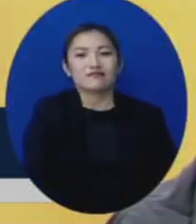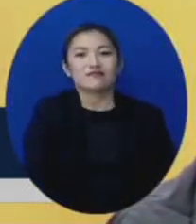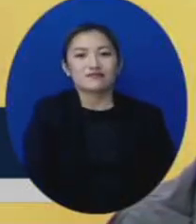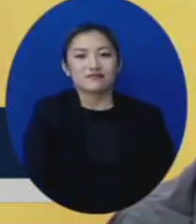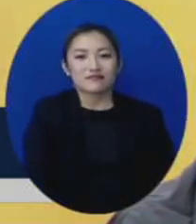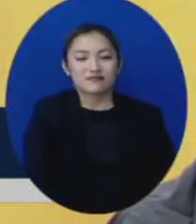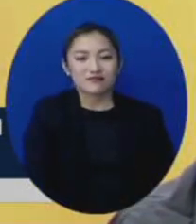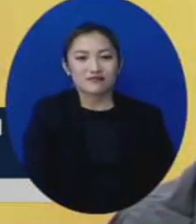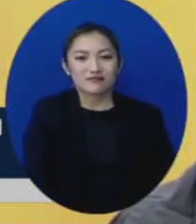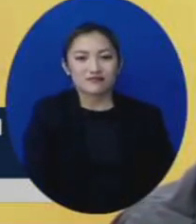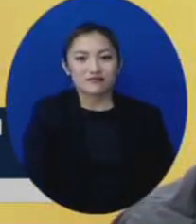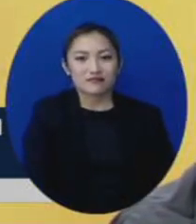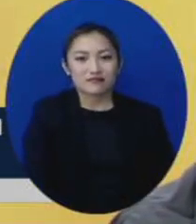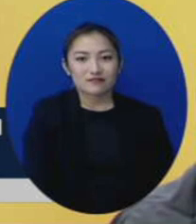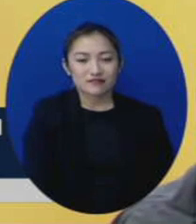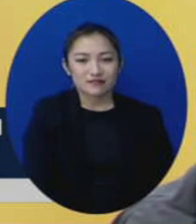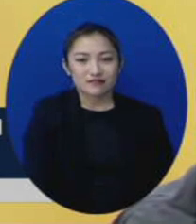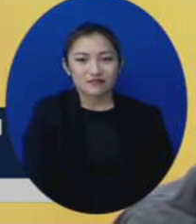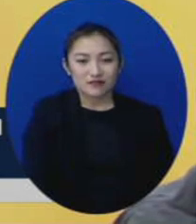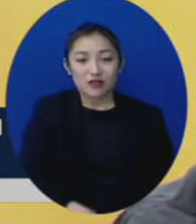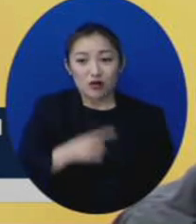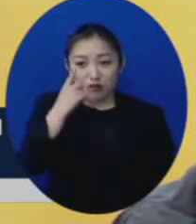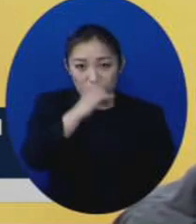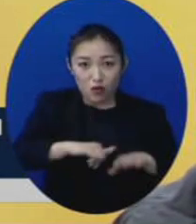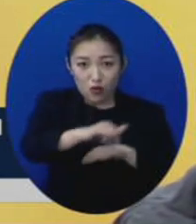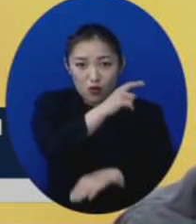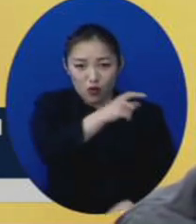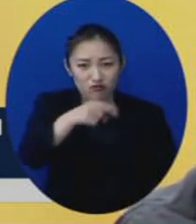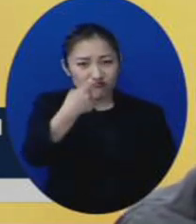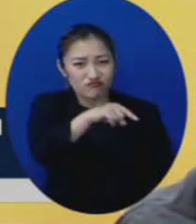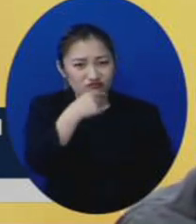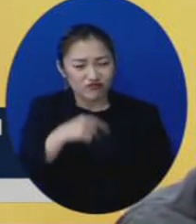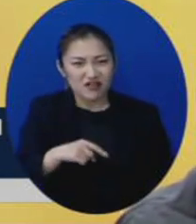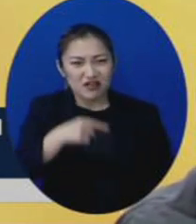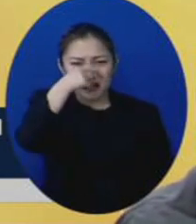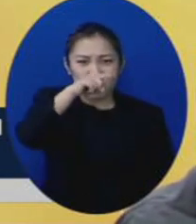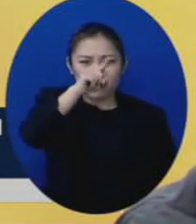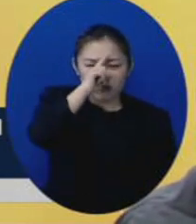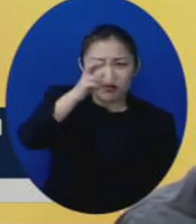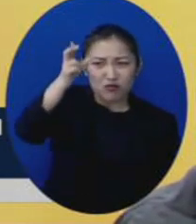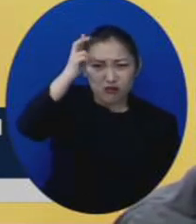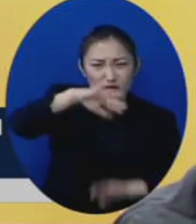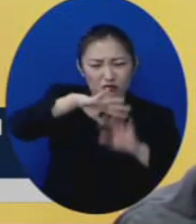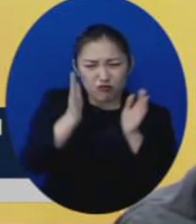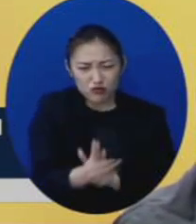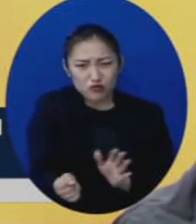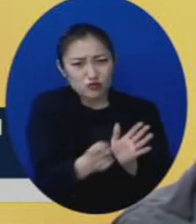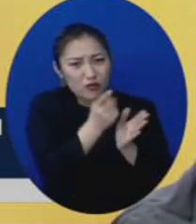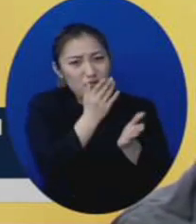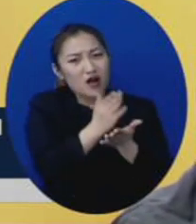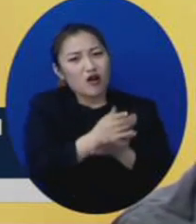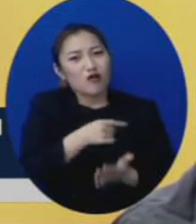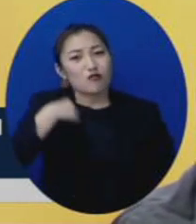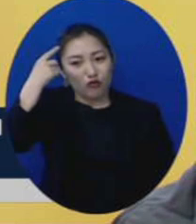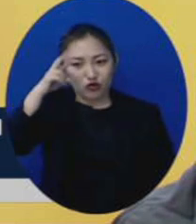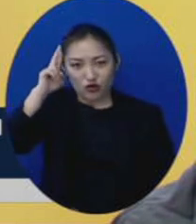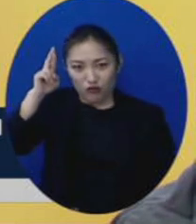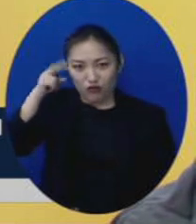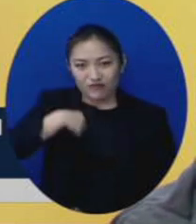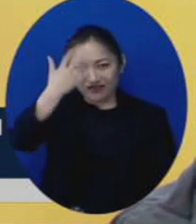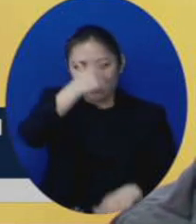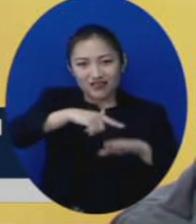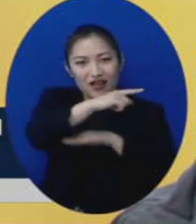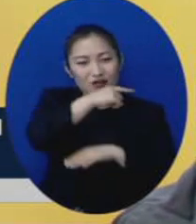Монголын ард түмний эрүүл мэнд бас хавдар гэдэг нь хамгийн чухал гэж Японы засгийн газар үзэж байна. Цаашид ч гэсэн